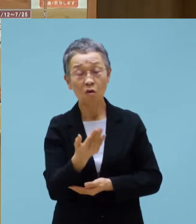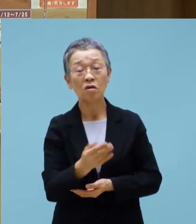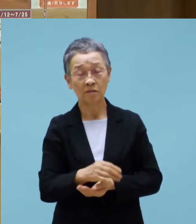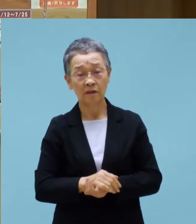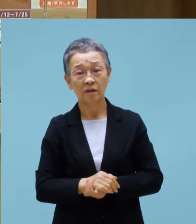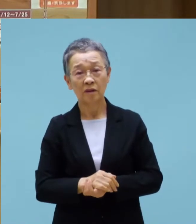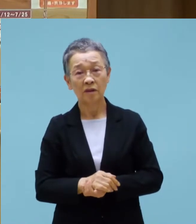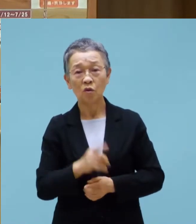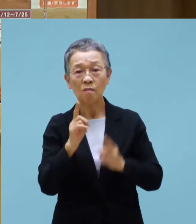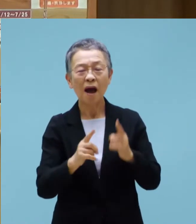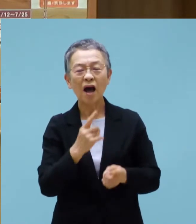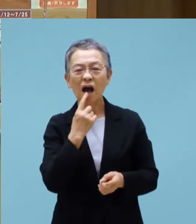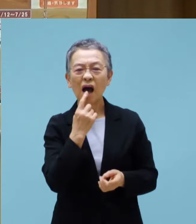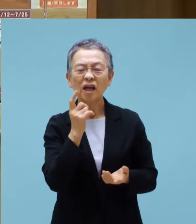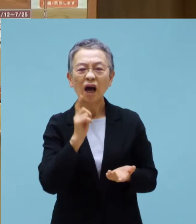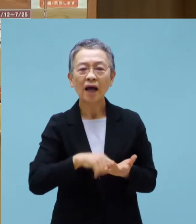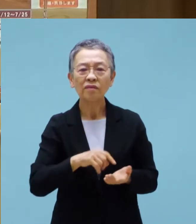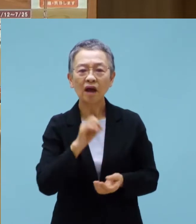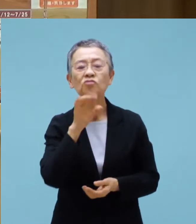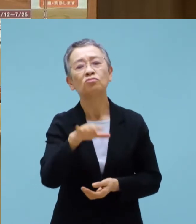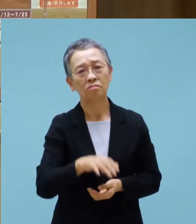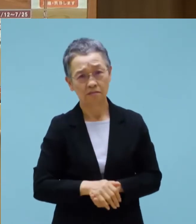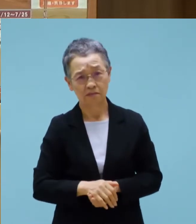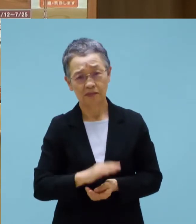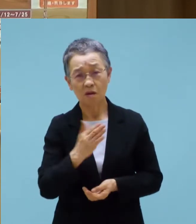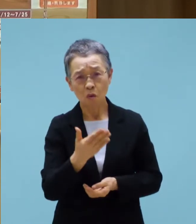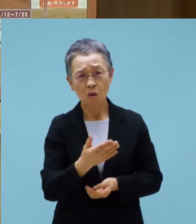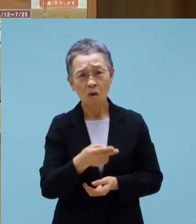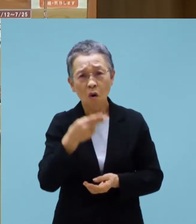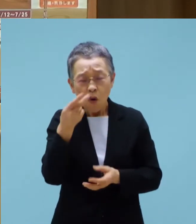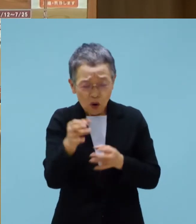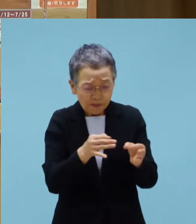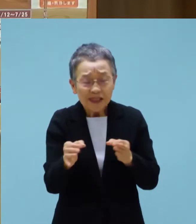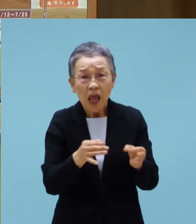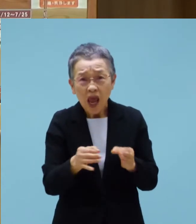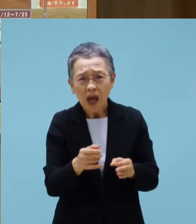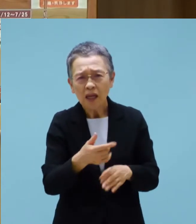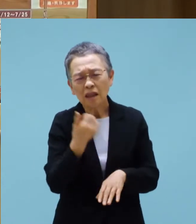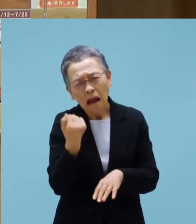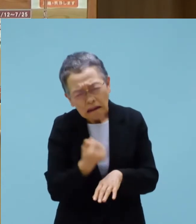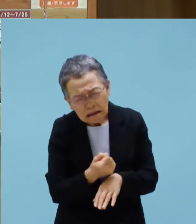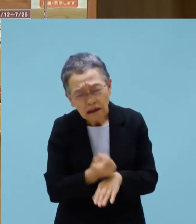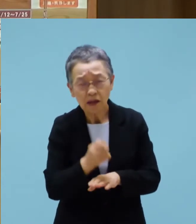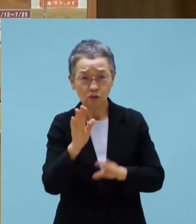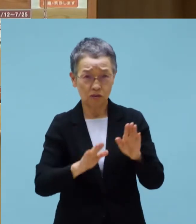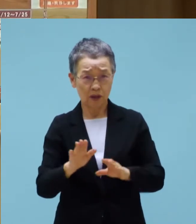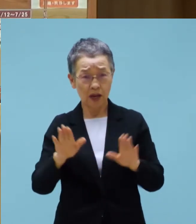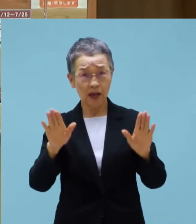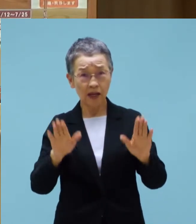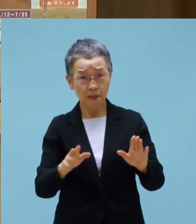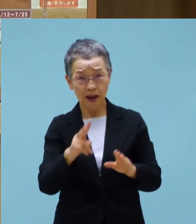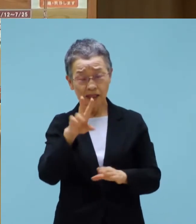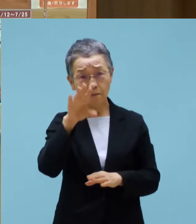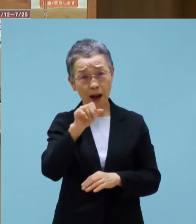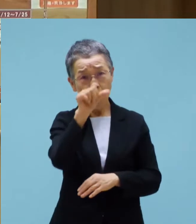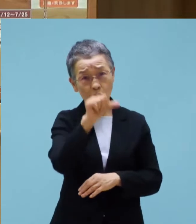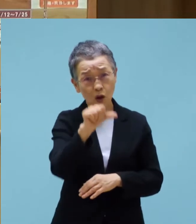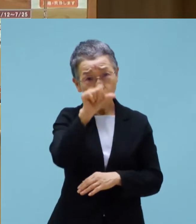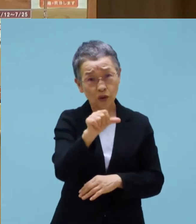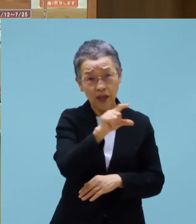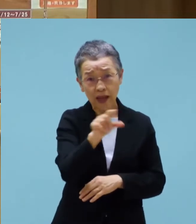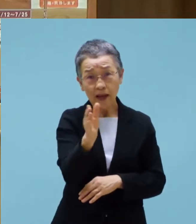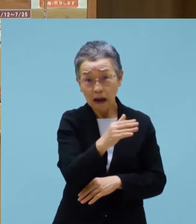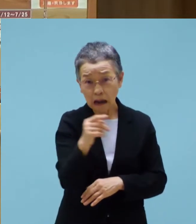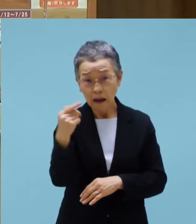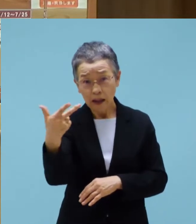のは簡単なんですけど飲食店大変な状況になってます。まあ、例えば、まあ、今2万5000円から7万5000円